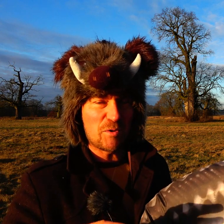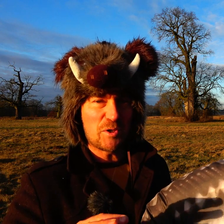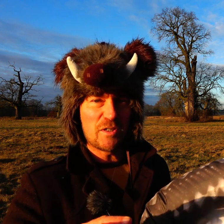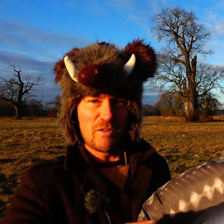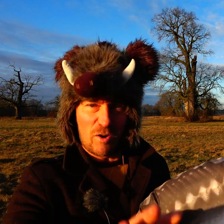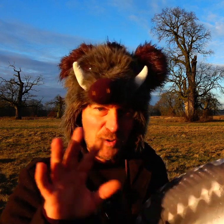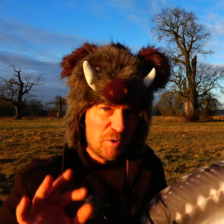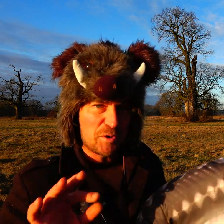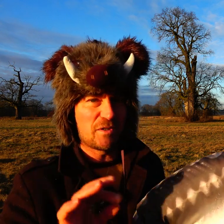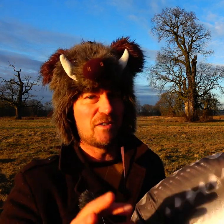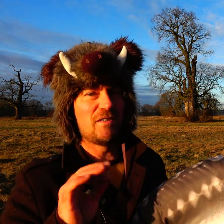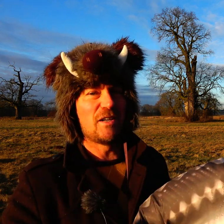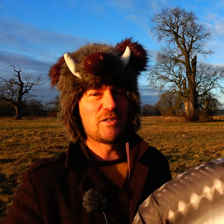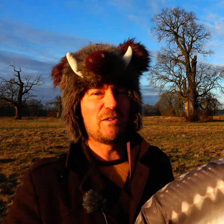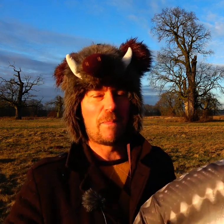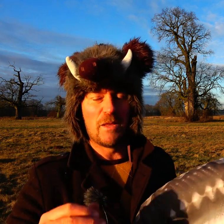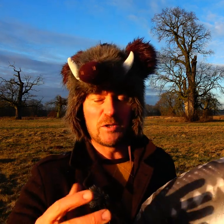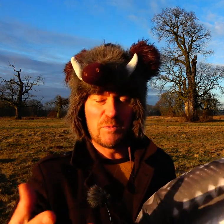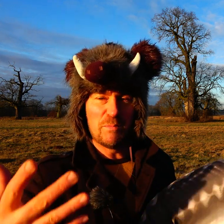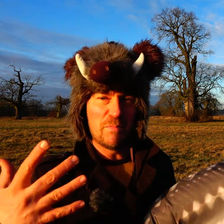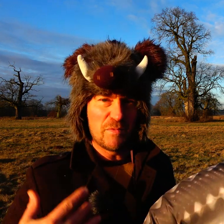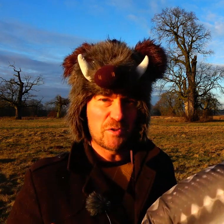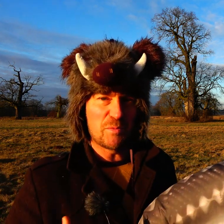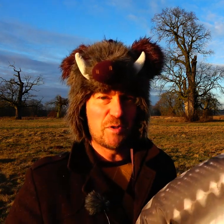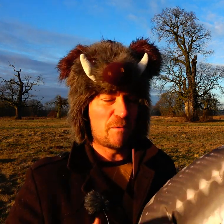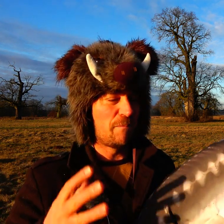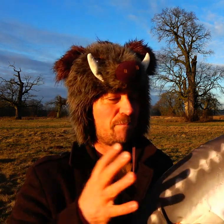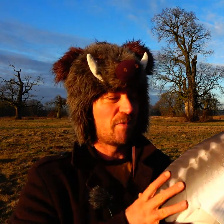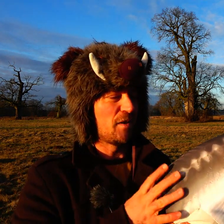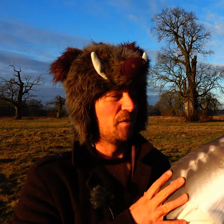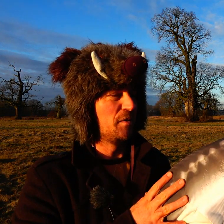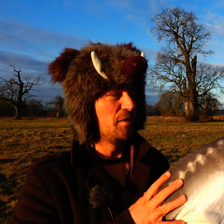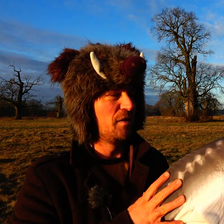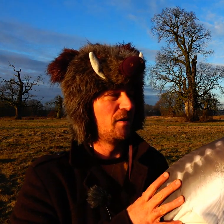są założone odbiorniki raczej, żeby